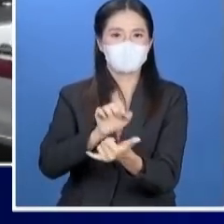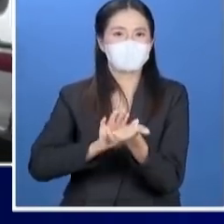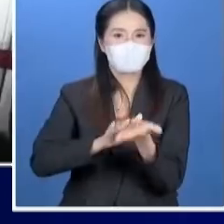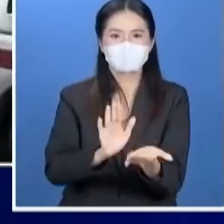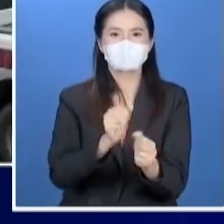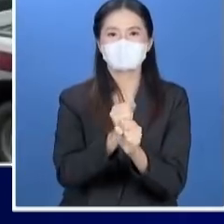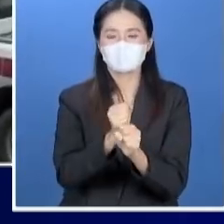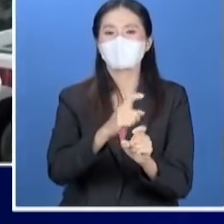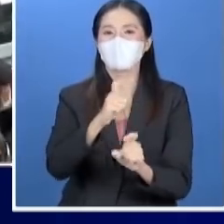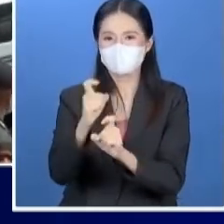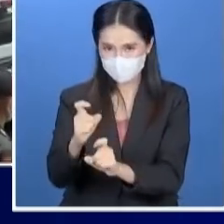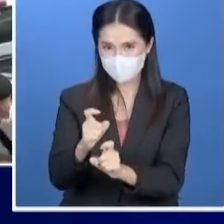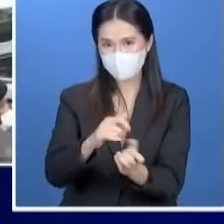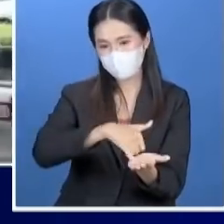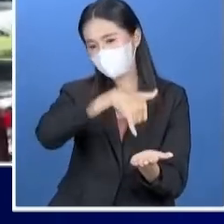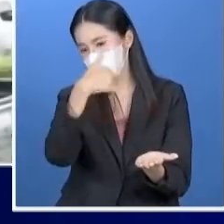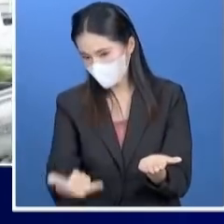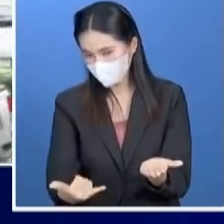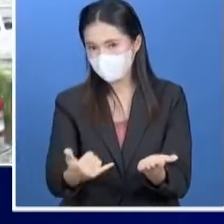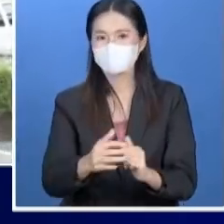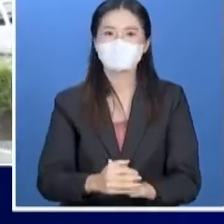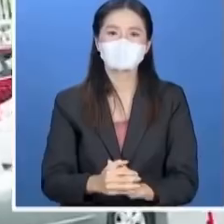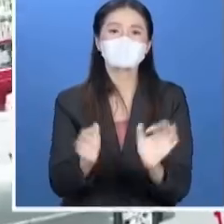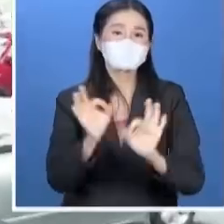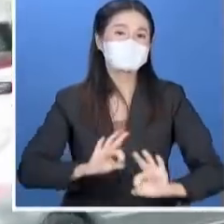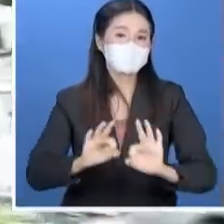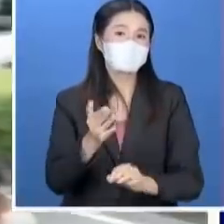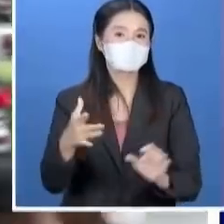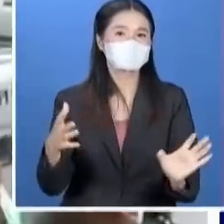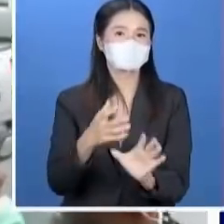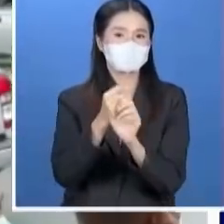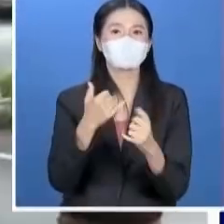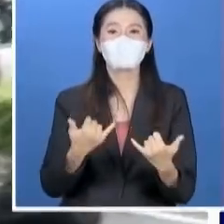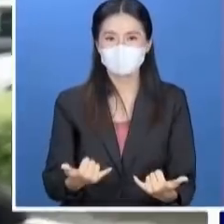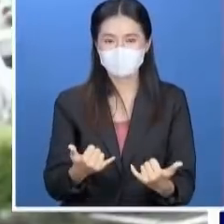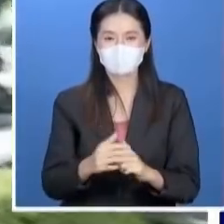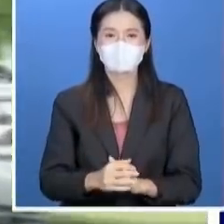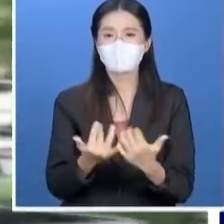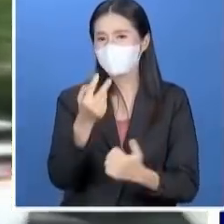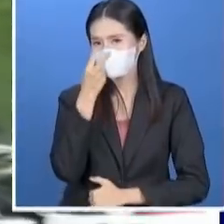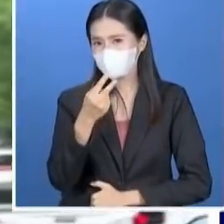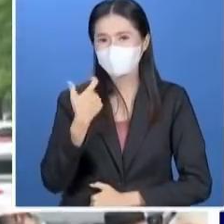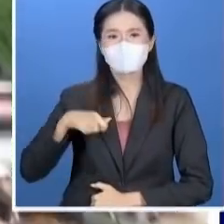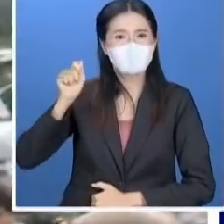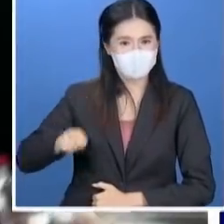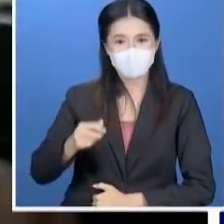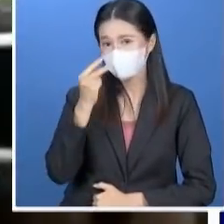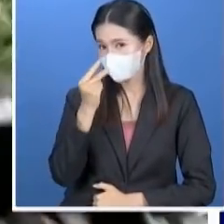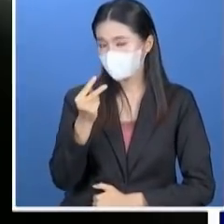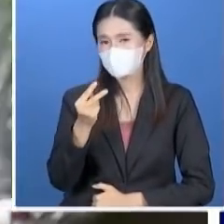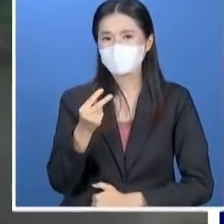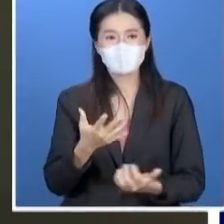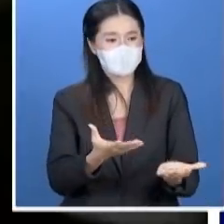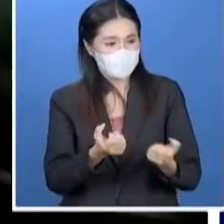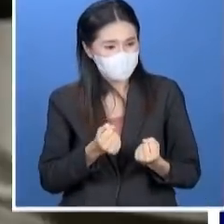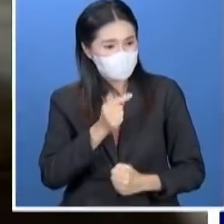ต่เป็นการกระทำโดยประมาทนี่คือหลักใหญ่ใจความที่มีการสรุปวันนี้นะฮะ เดี๋ยวต้องรอดูทางอัยการอีกครั้งนึงนะคะว่